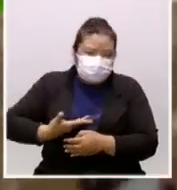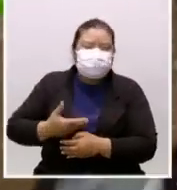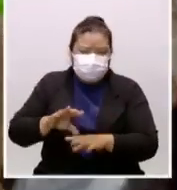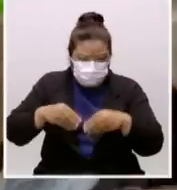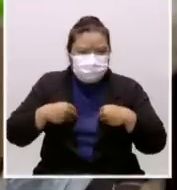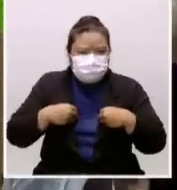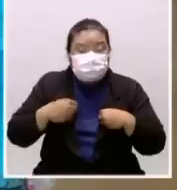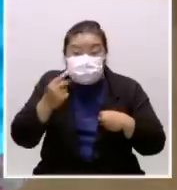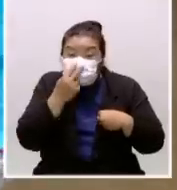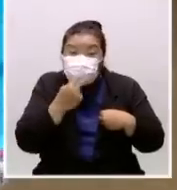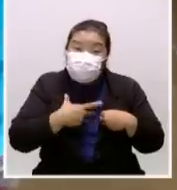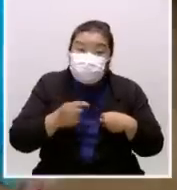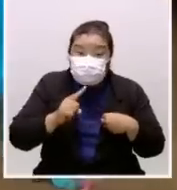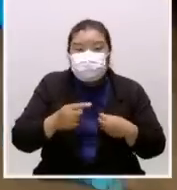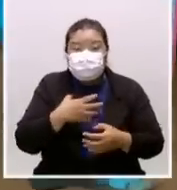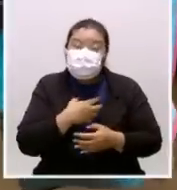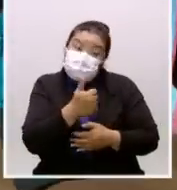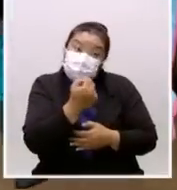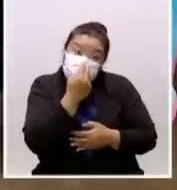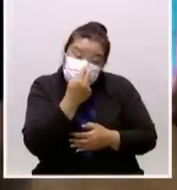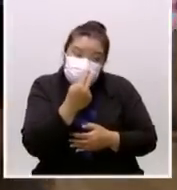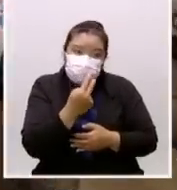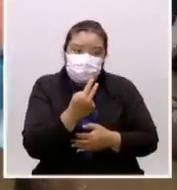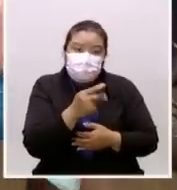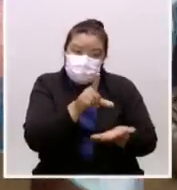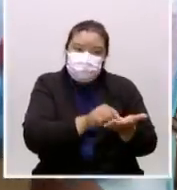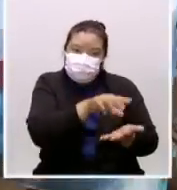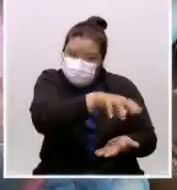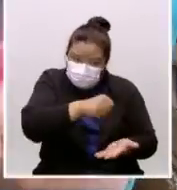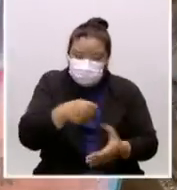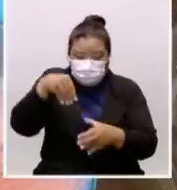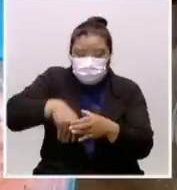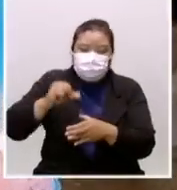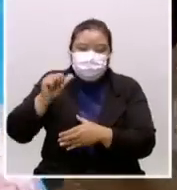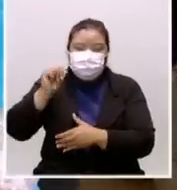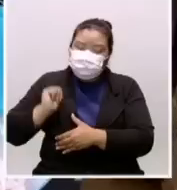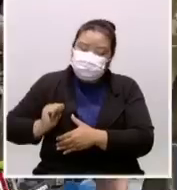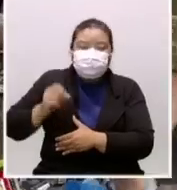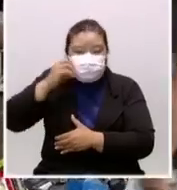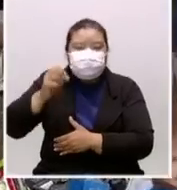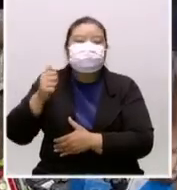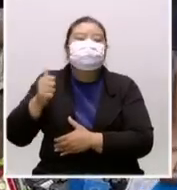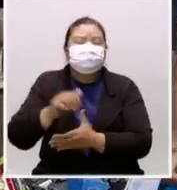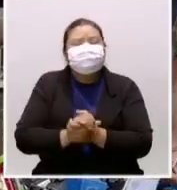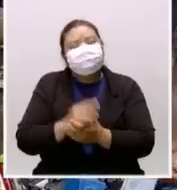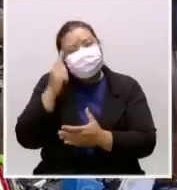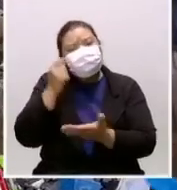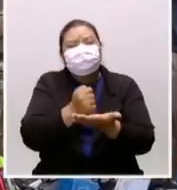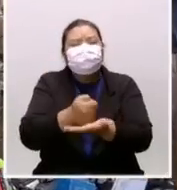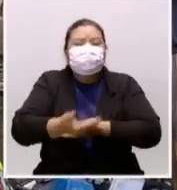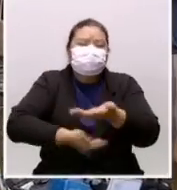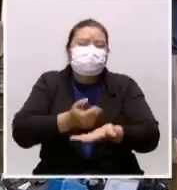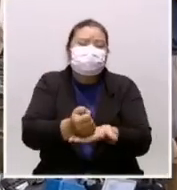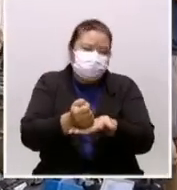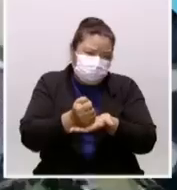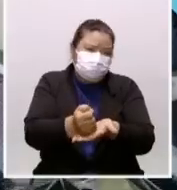วนผู้ซื้อก็มาเลือกดูแบบนี้อ ัน ไหนดีราคาโดนใจก็เนี่ยหอบใส่กระเป๋ากลับบ้านกันแบบนี้เลยครับ ช่วยๆกันนะคะส่